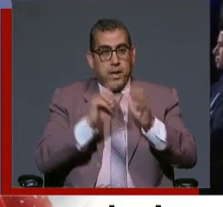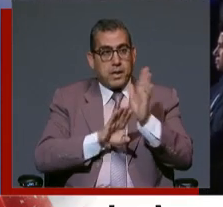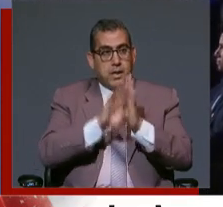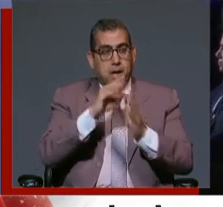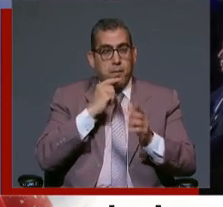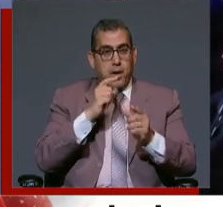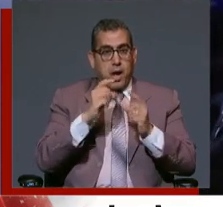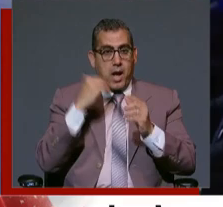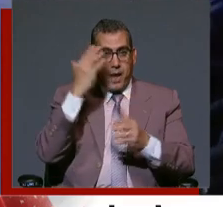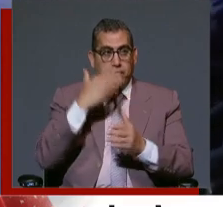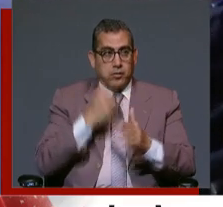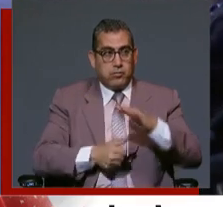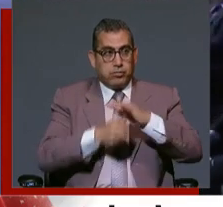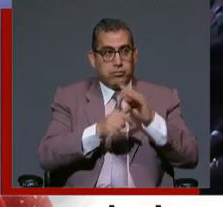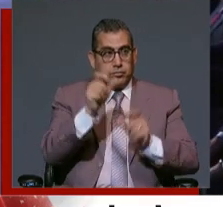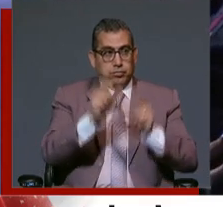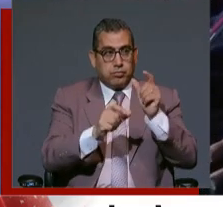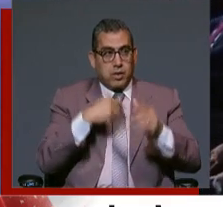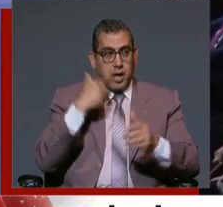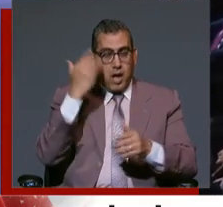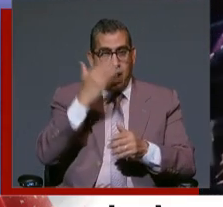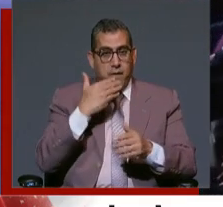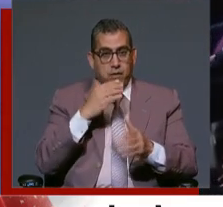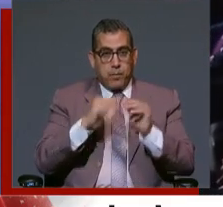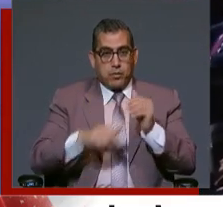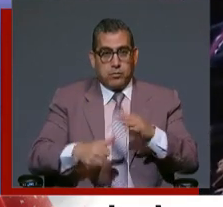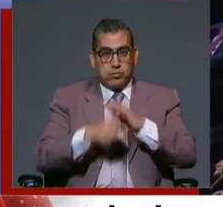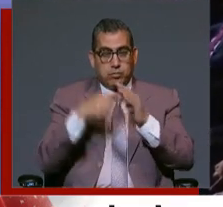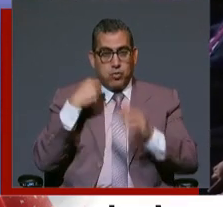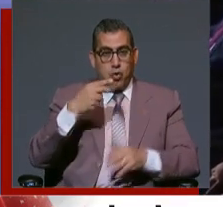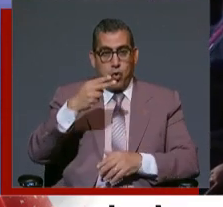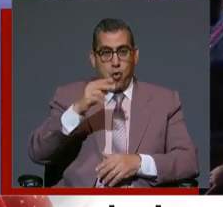الأفريقي، كبار المسؤولين بجمهورية مصر العربية، السيد عمر